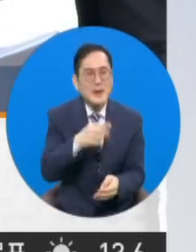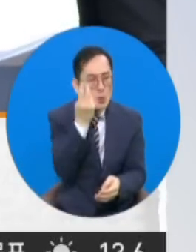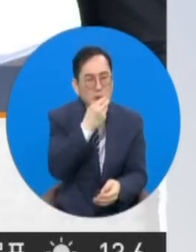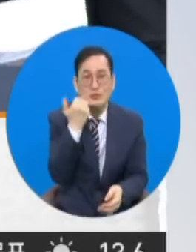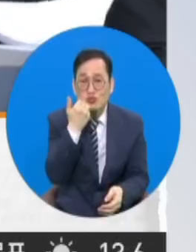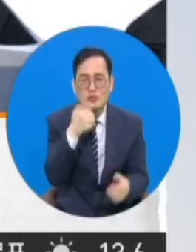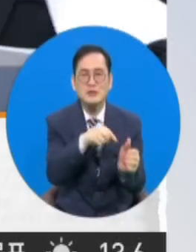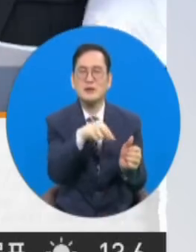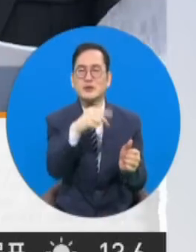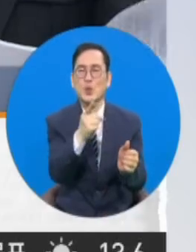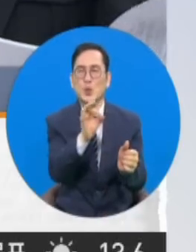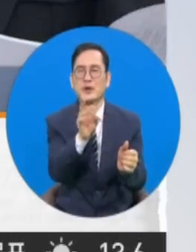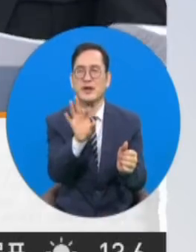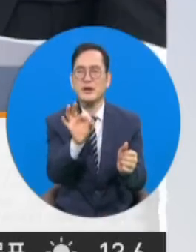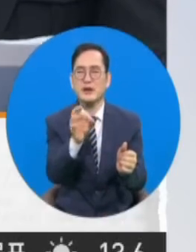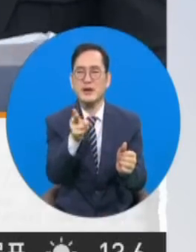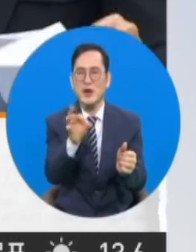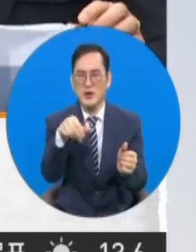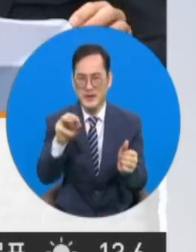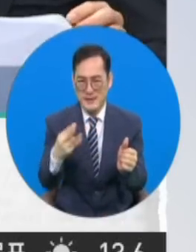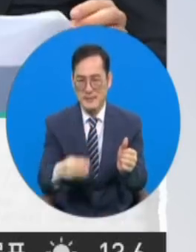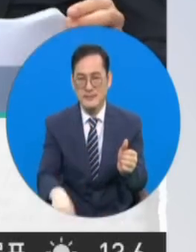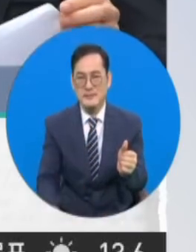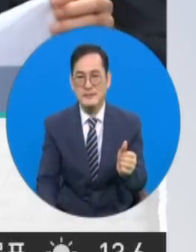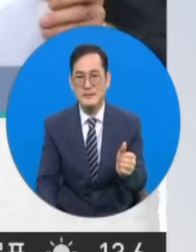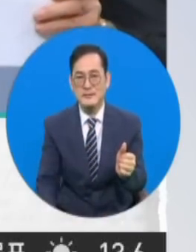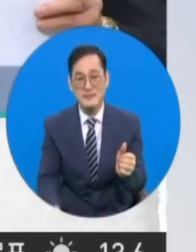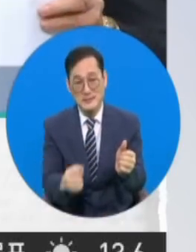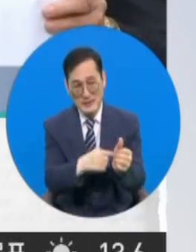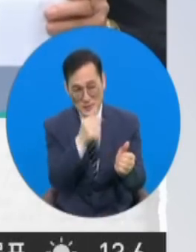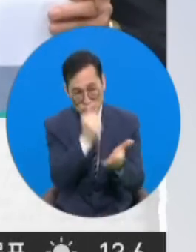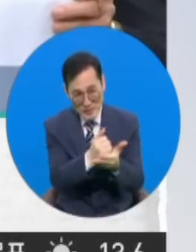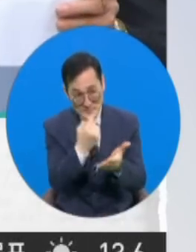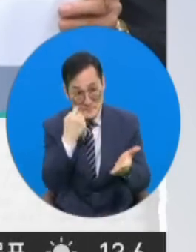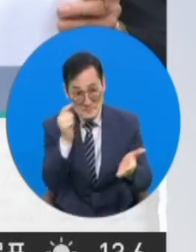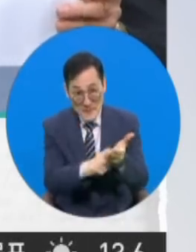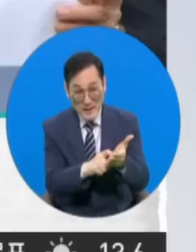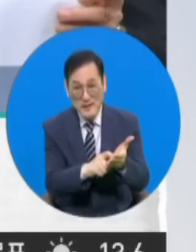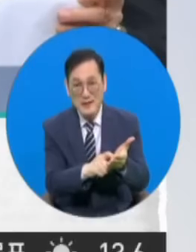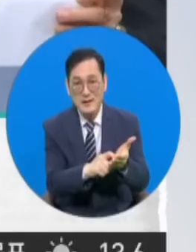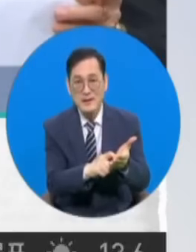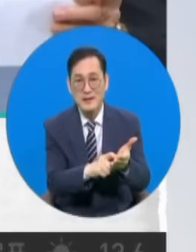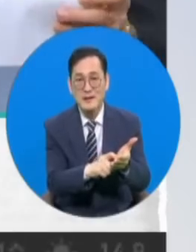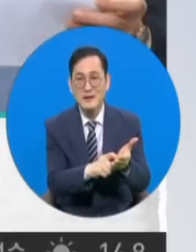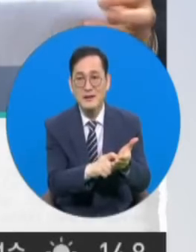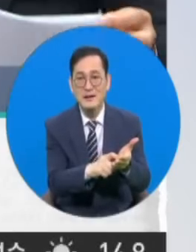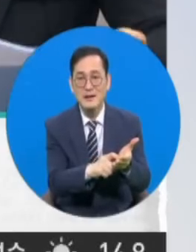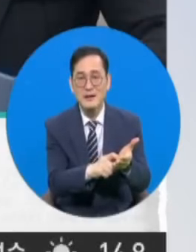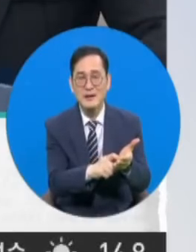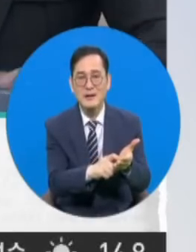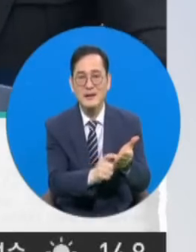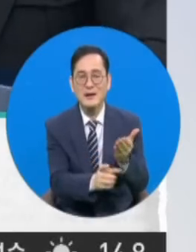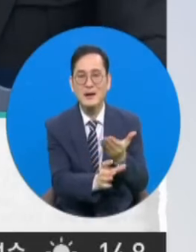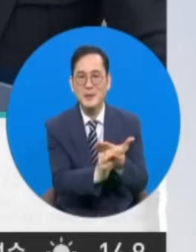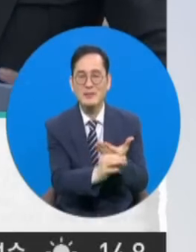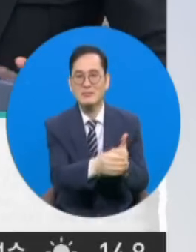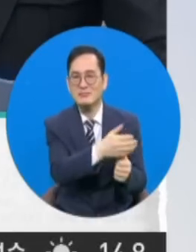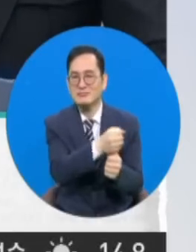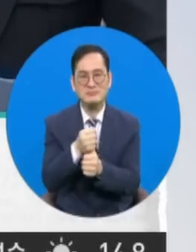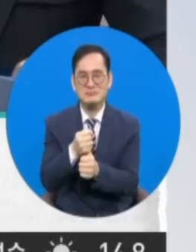그리고 손예진 대표의 어떤 혐의점이 드러나면 사실 강내구 감세위원보다 훨씬 더